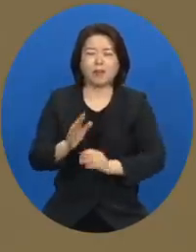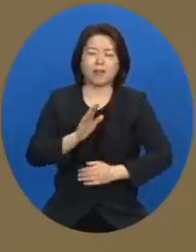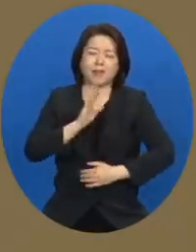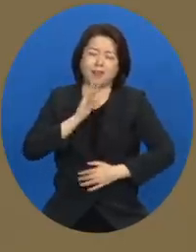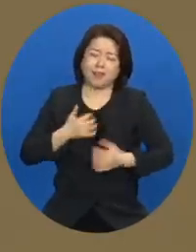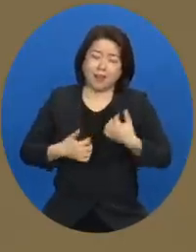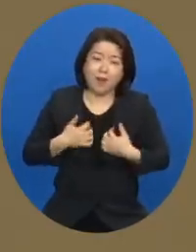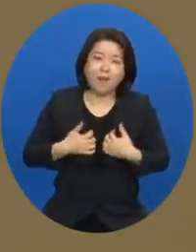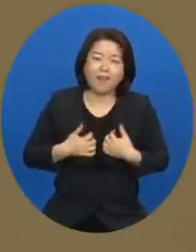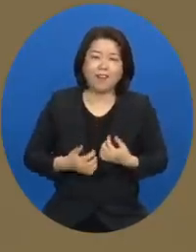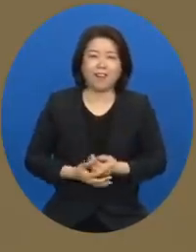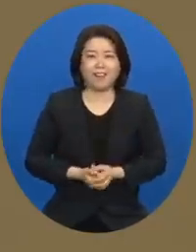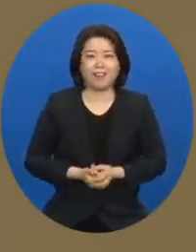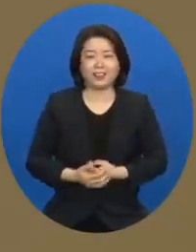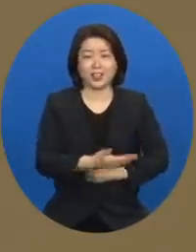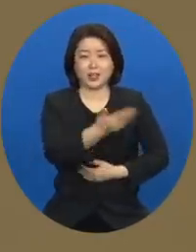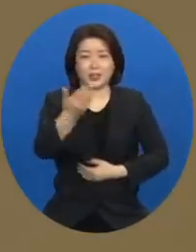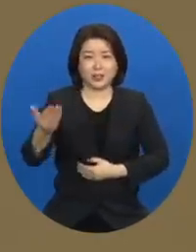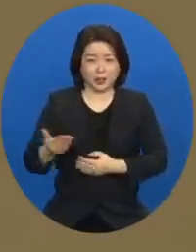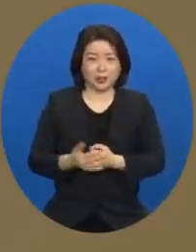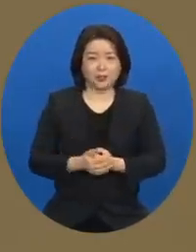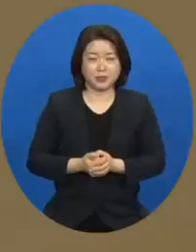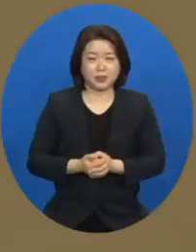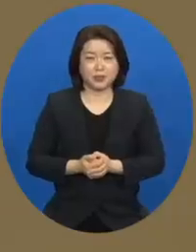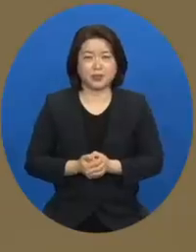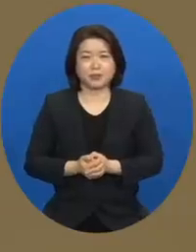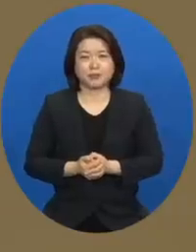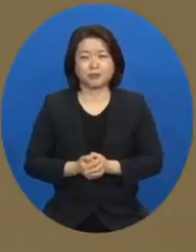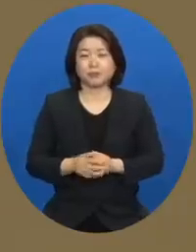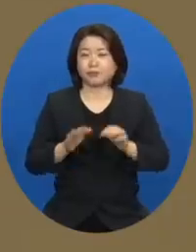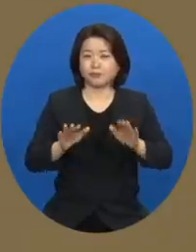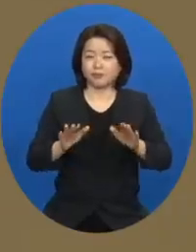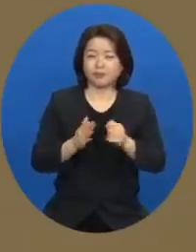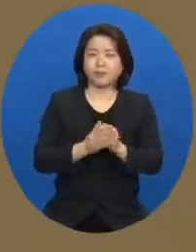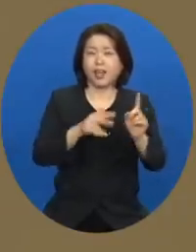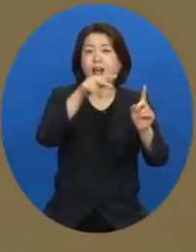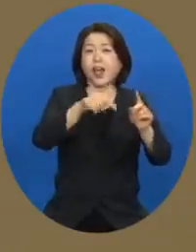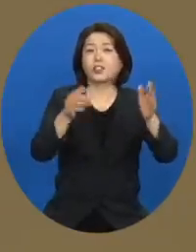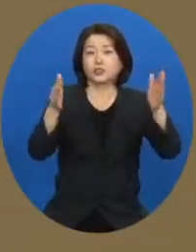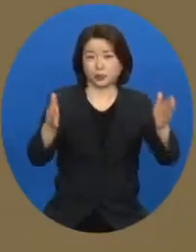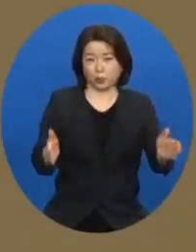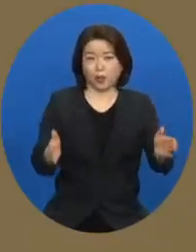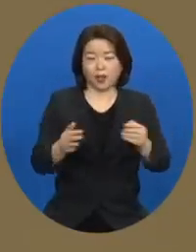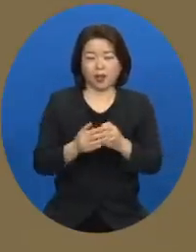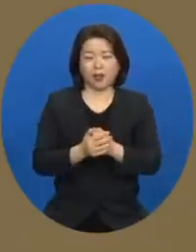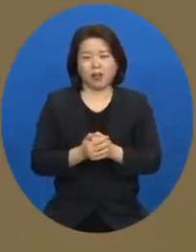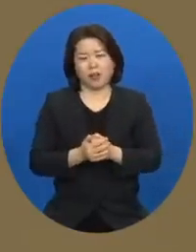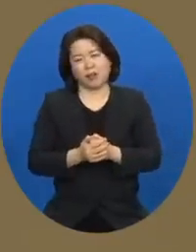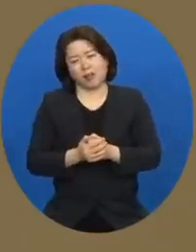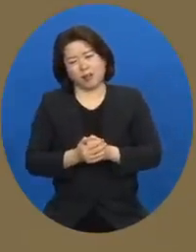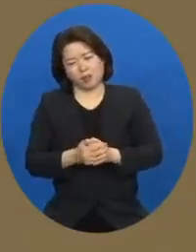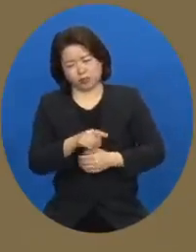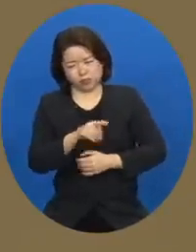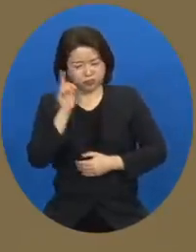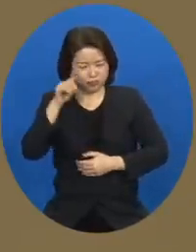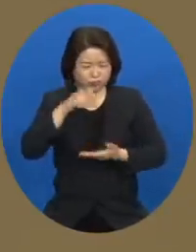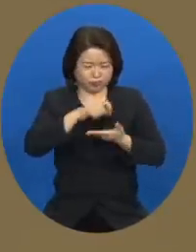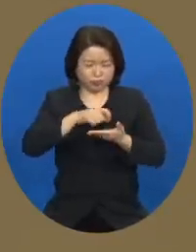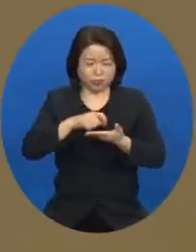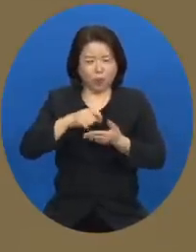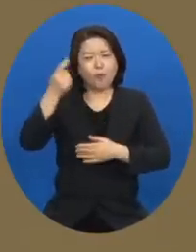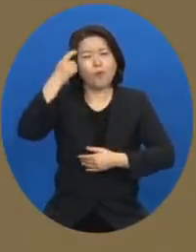행복합니다. 아마 여러분들도 이번 한 주간 동안 아유 왜 이렇게 일기를 쓰라고 하는